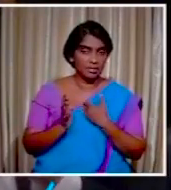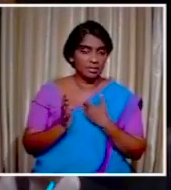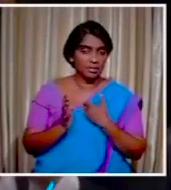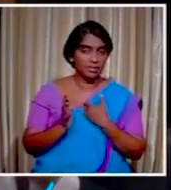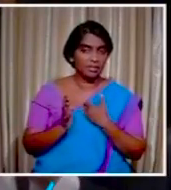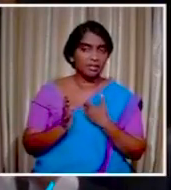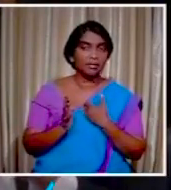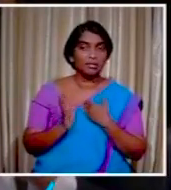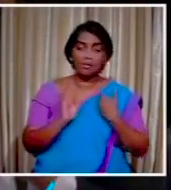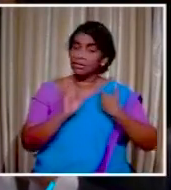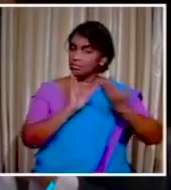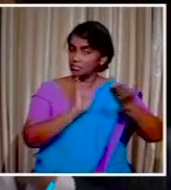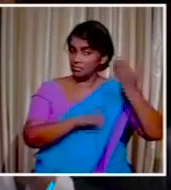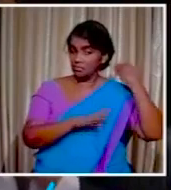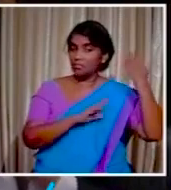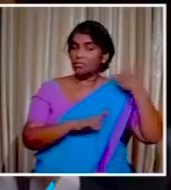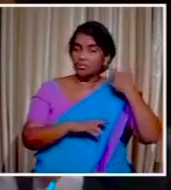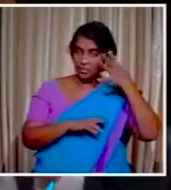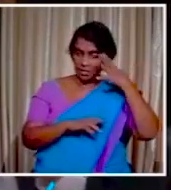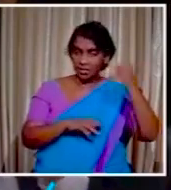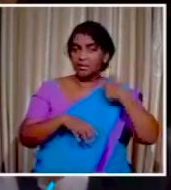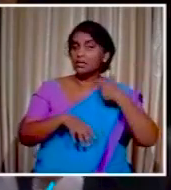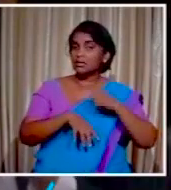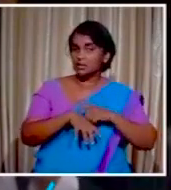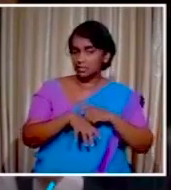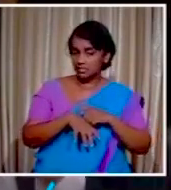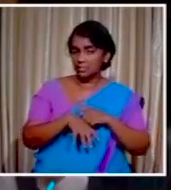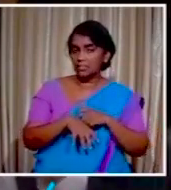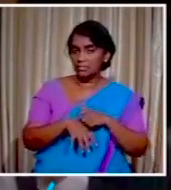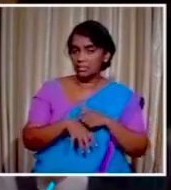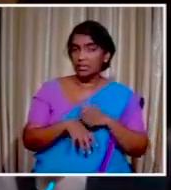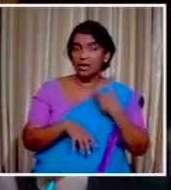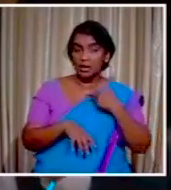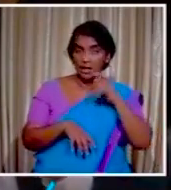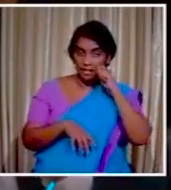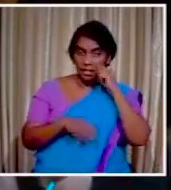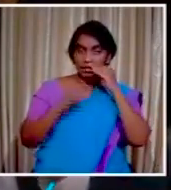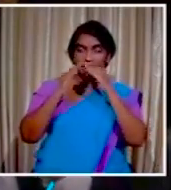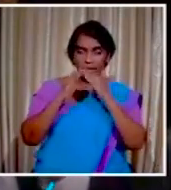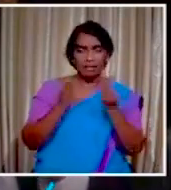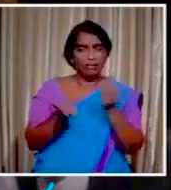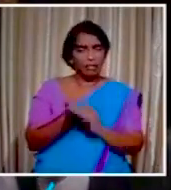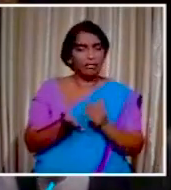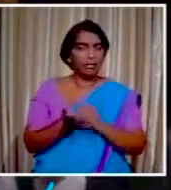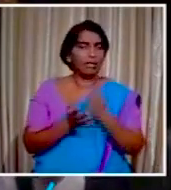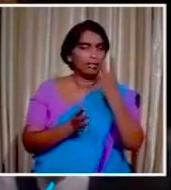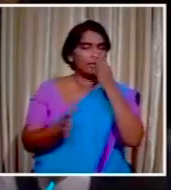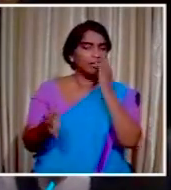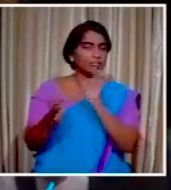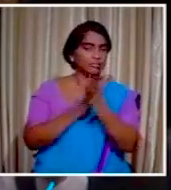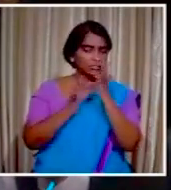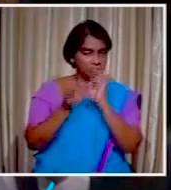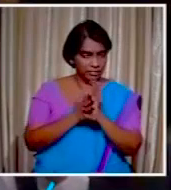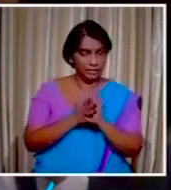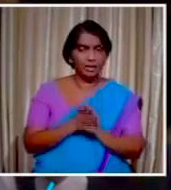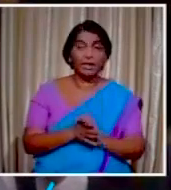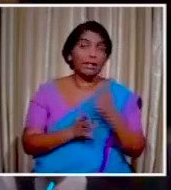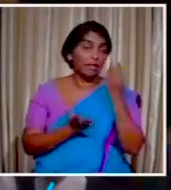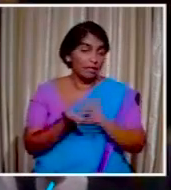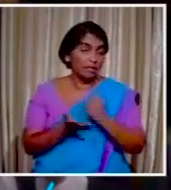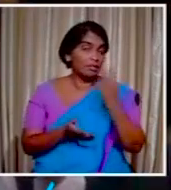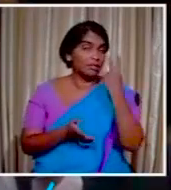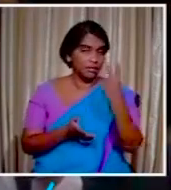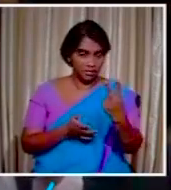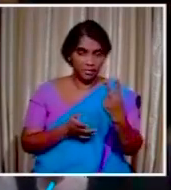අපිට ඉතිහාසයේ මතකයි මේ අවස්ථාවලත්. මගේ පියාගේ නිවස අවස්ථා දෙකකදී ගිනිපත් වුණා. දෙකකදී ගිනිපත්